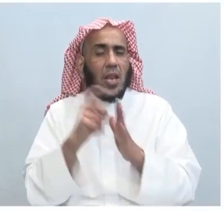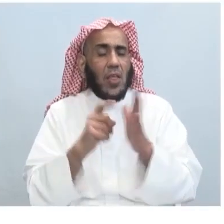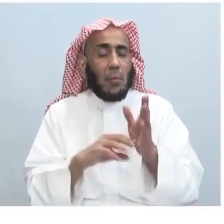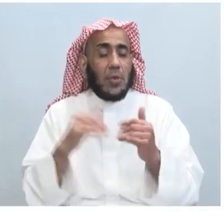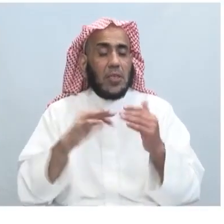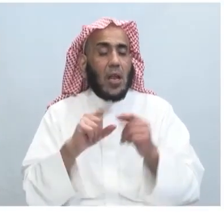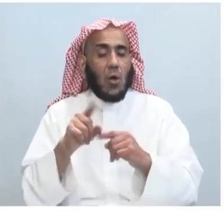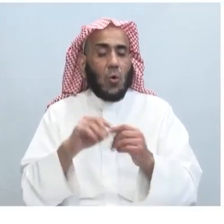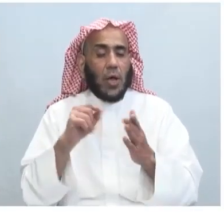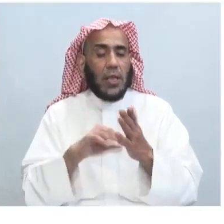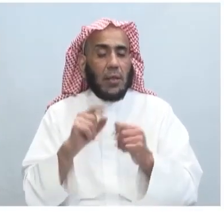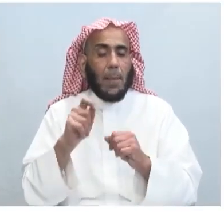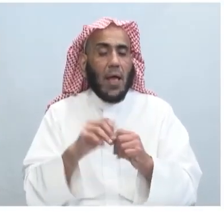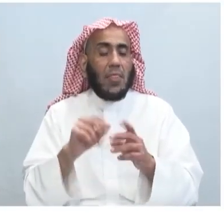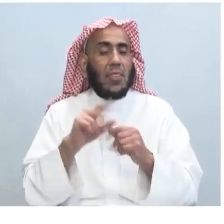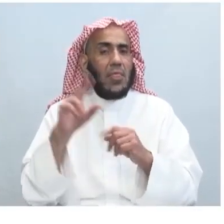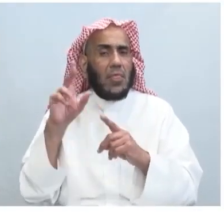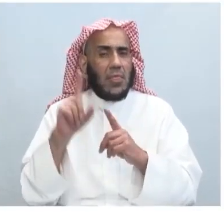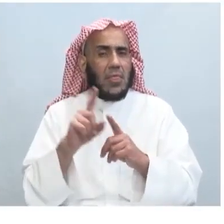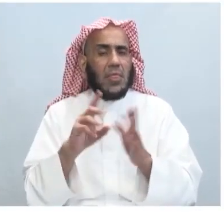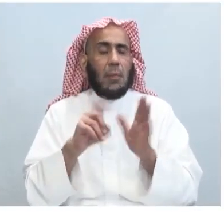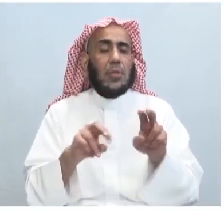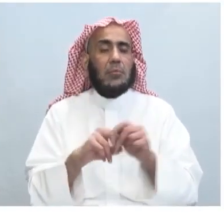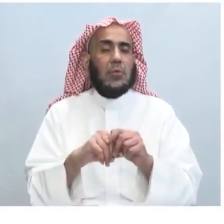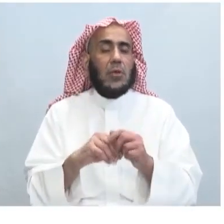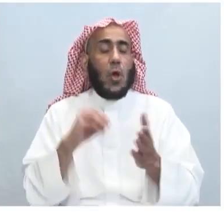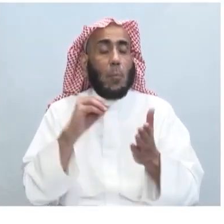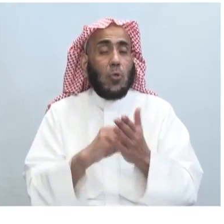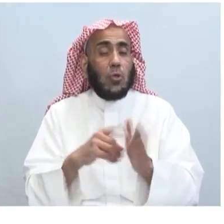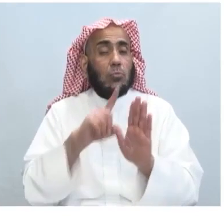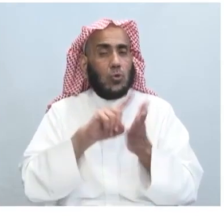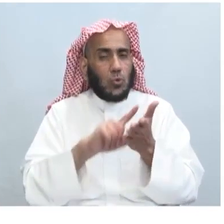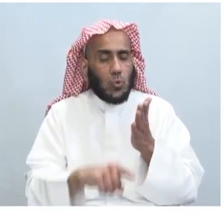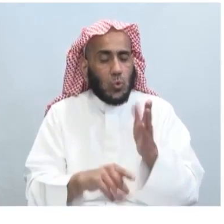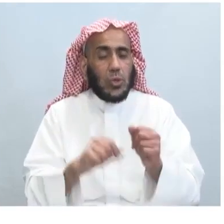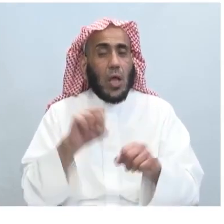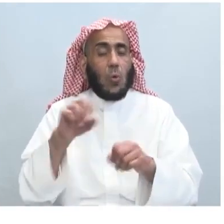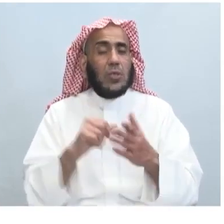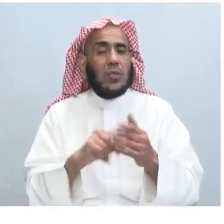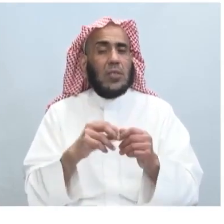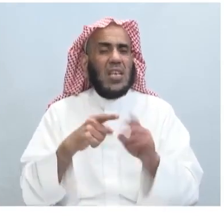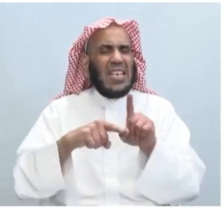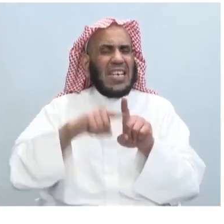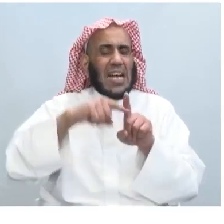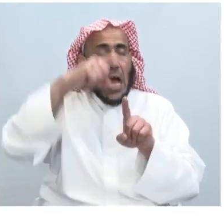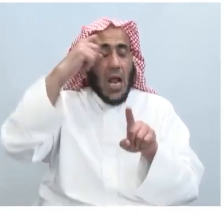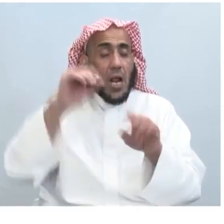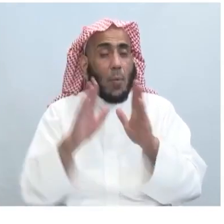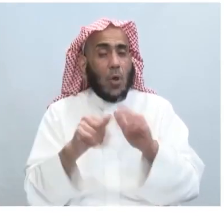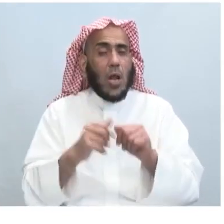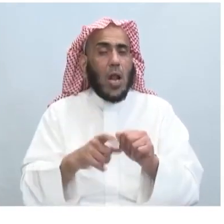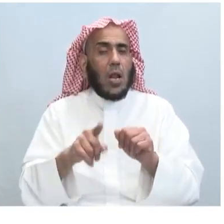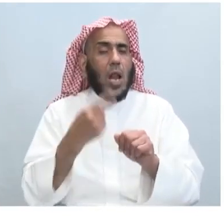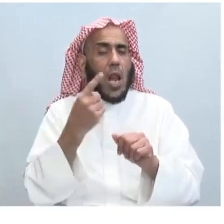قيمه ثابته وايضا كان من ضمن شروط خواص انها تكون عند حراره معينه